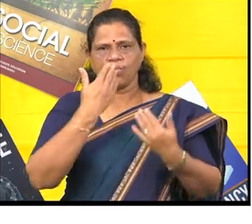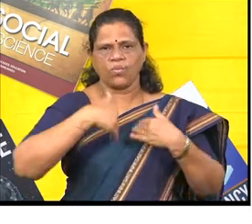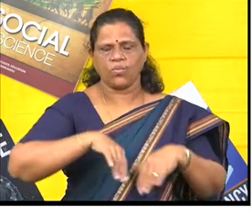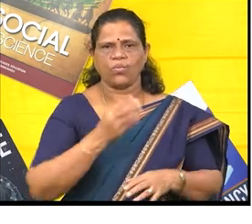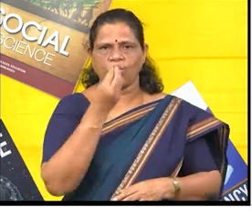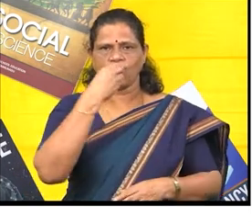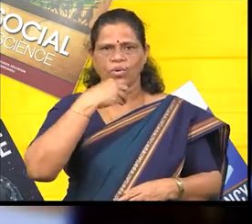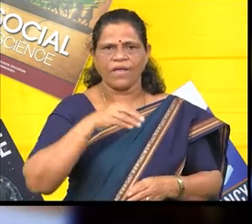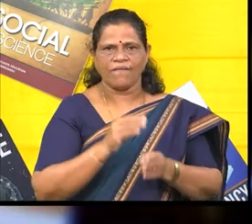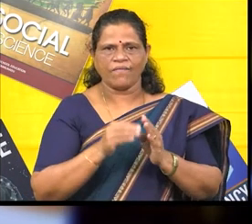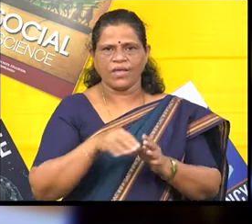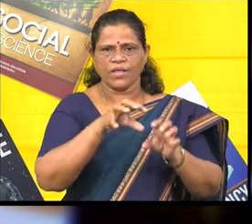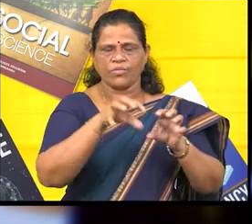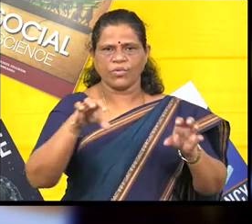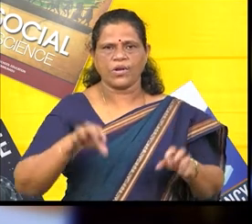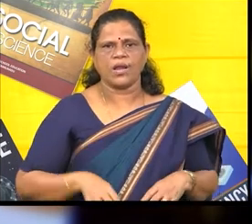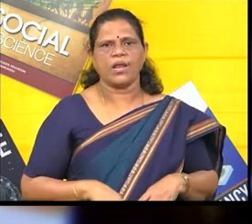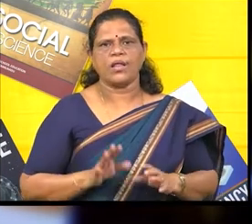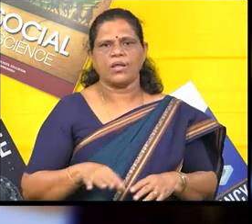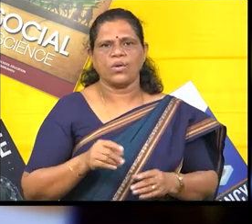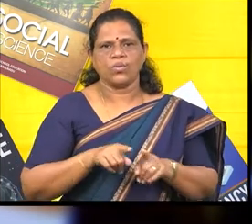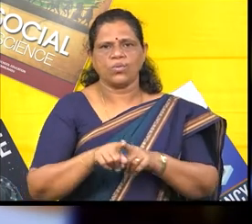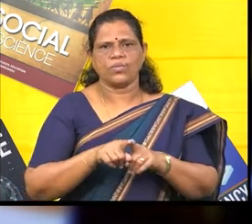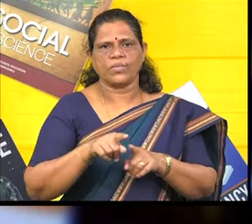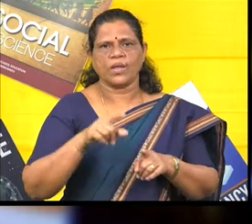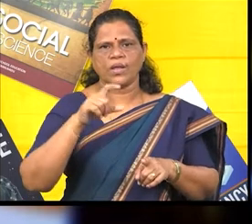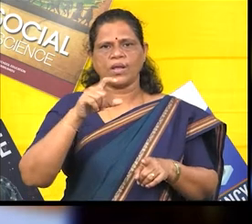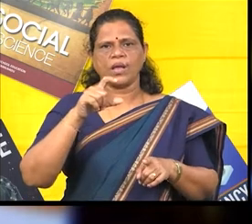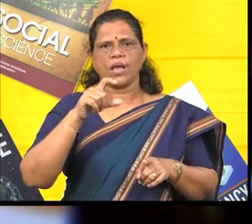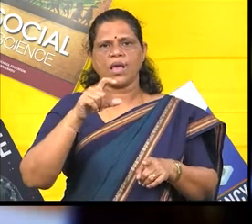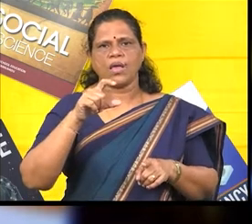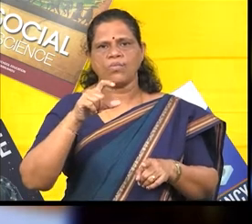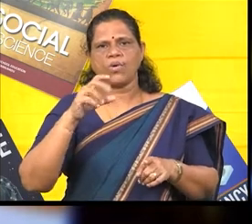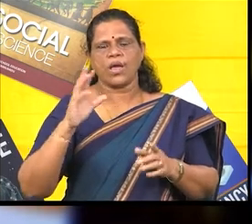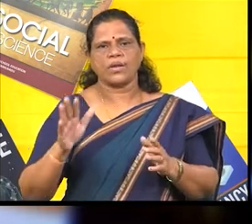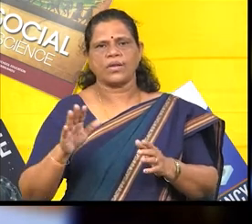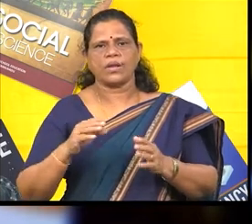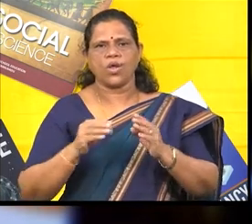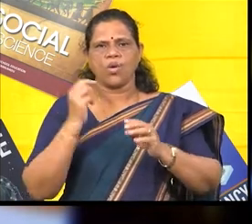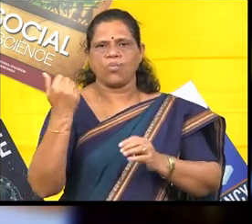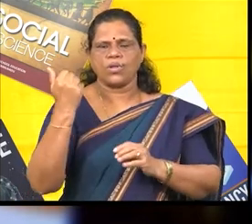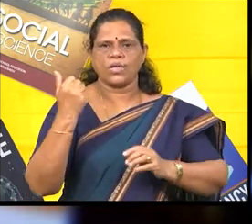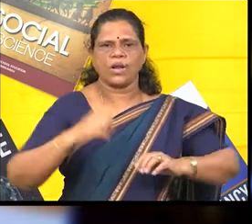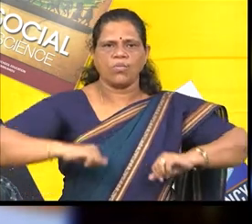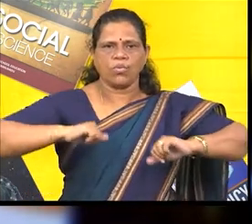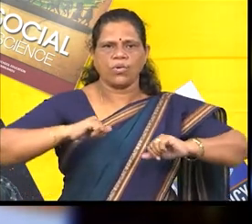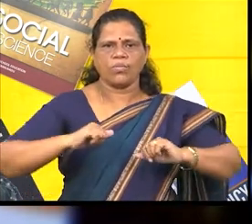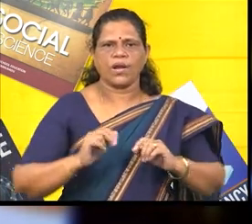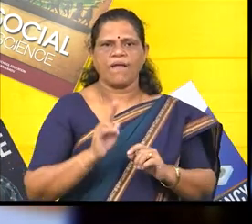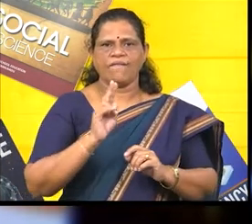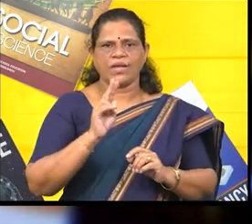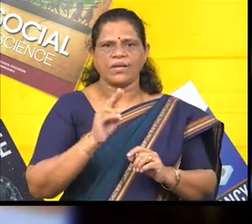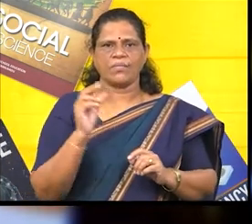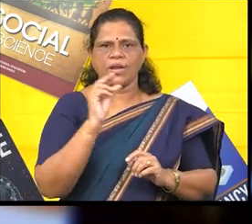உண்ணக்கூடிய உணவுகள் எல்லாமே வேதிப்பொருட்களால் ஆனது தான். உதாரணமாக கார்போஹைட்ரேட்டாக இருக்கட்டும், புரதங்களாக இருக்கட்டும், கொழுப்புகளாக